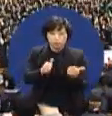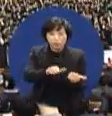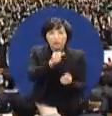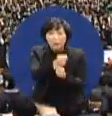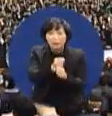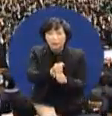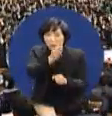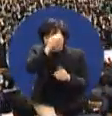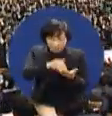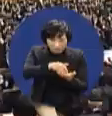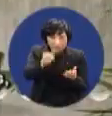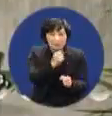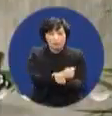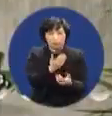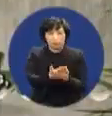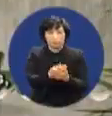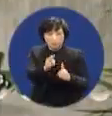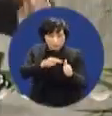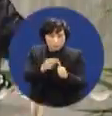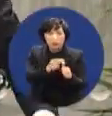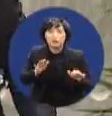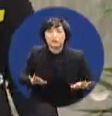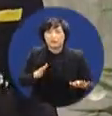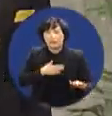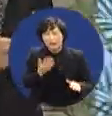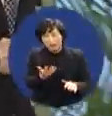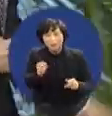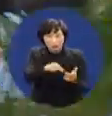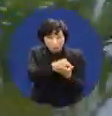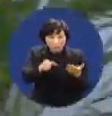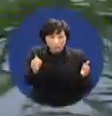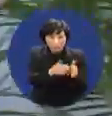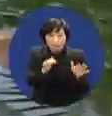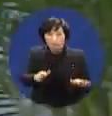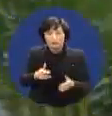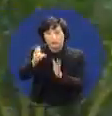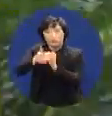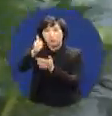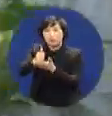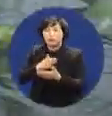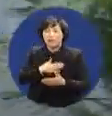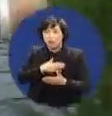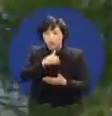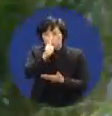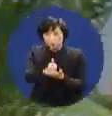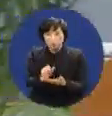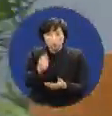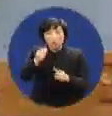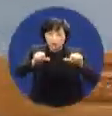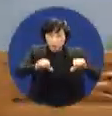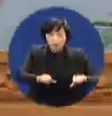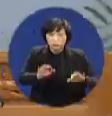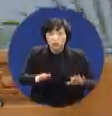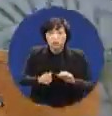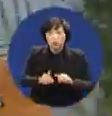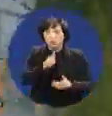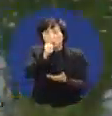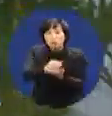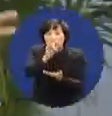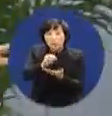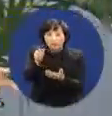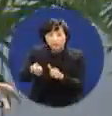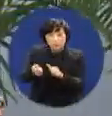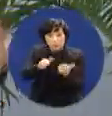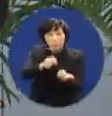하옵소서. 채찍의 맞음으로 내 아픔을 갚아버렸습니다. 그간 내 죄로 오는 저주를 침이 집값은 사망인